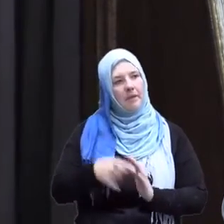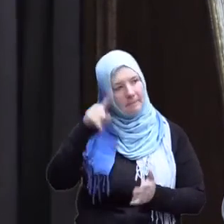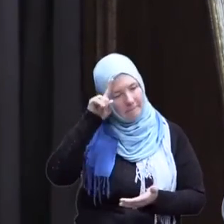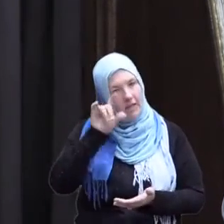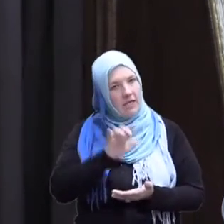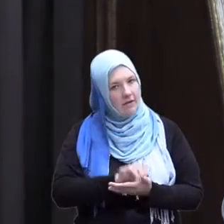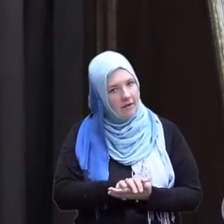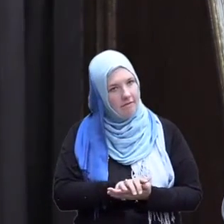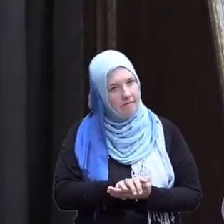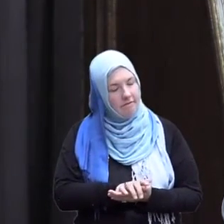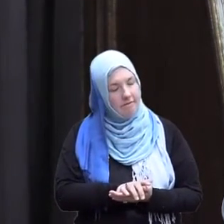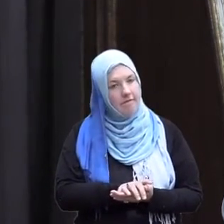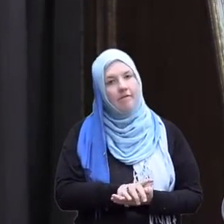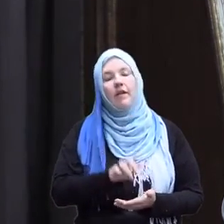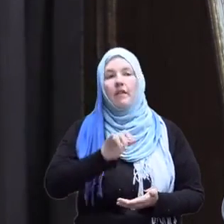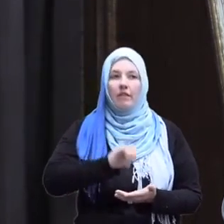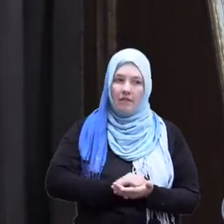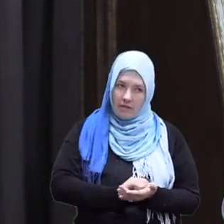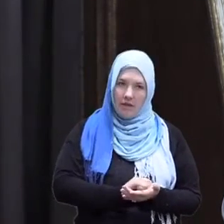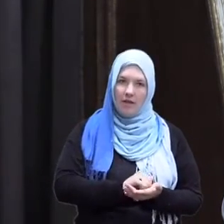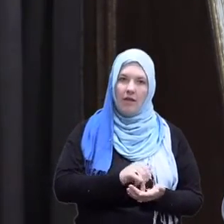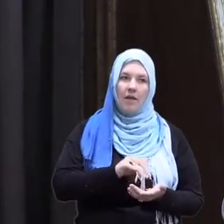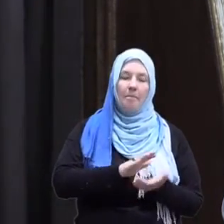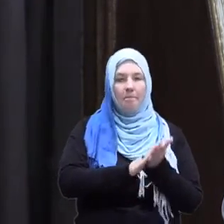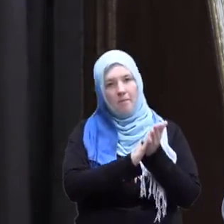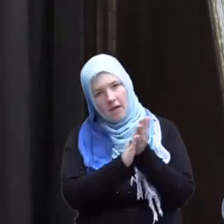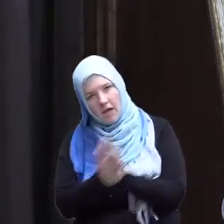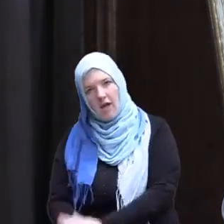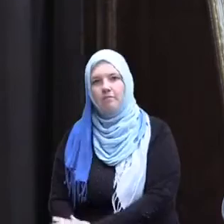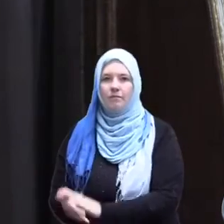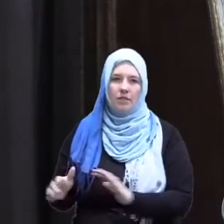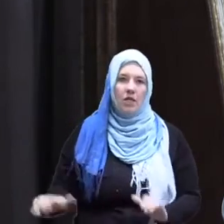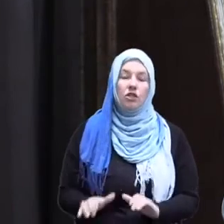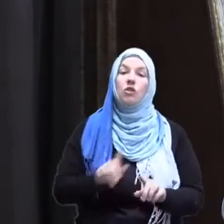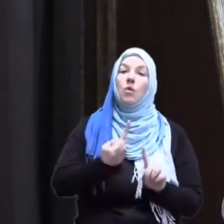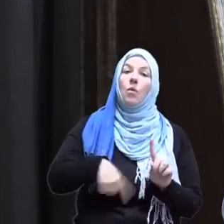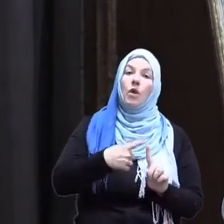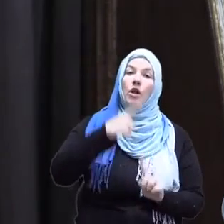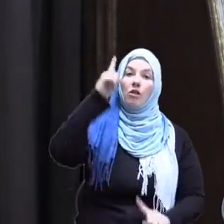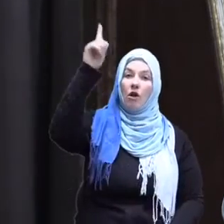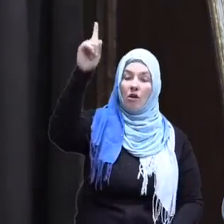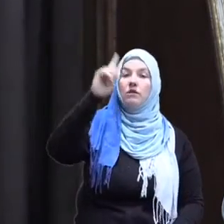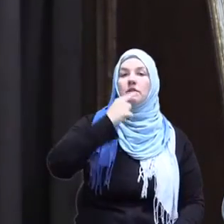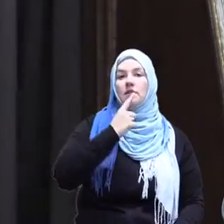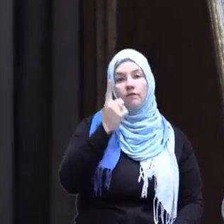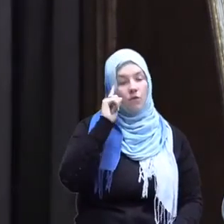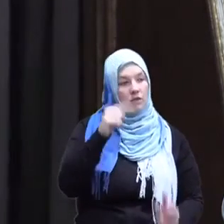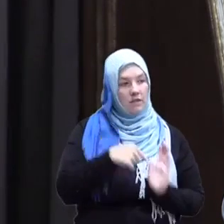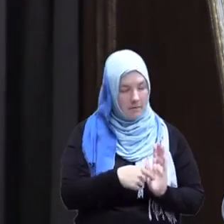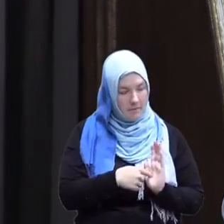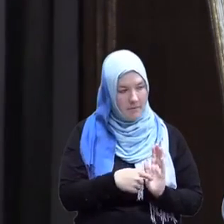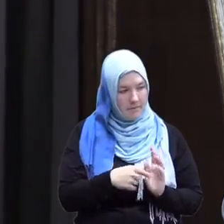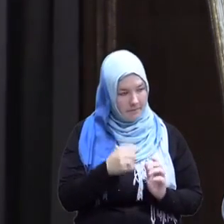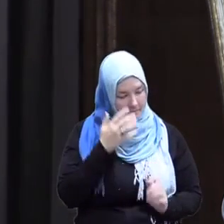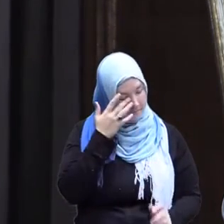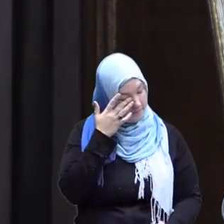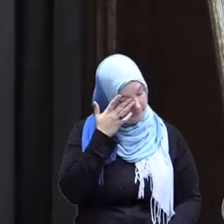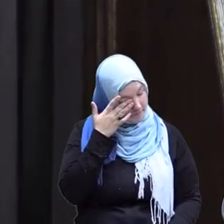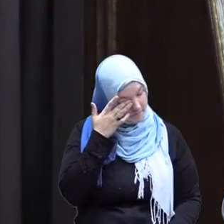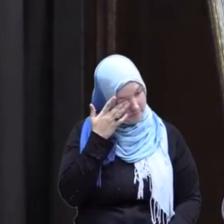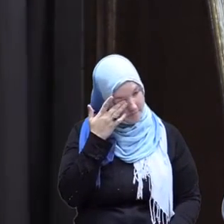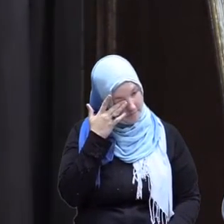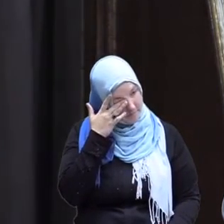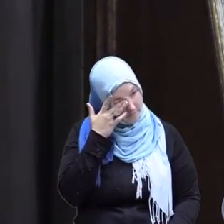belief that drives into action. So when Allah subhanahu wa ta'ala says, for example, وَالَّذِينَ